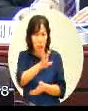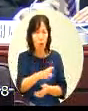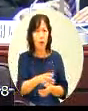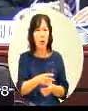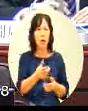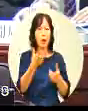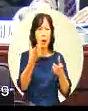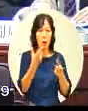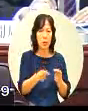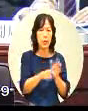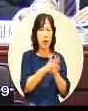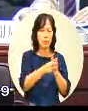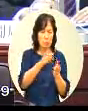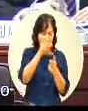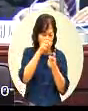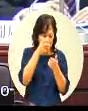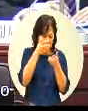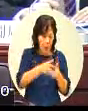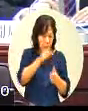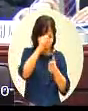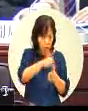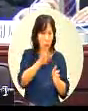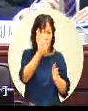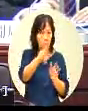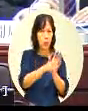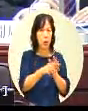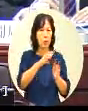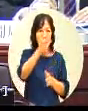他们都是用重罚，他们现在是